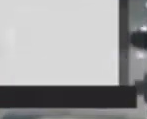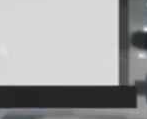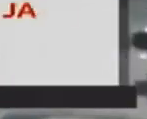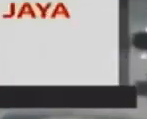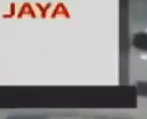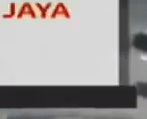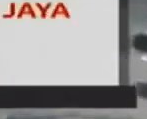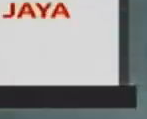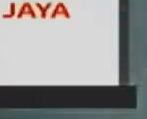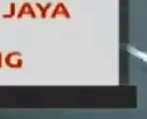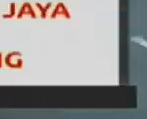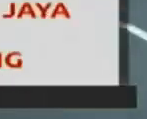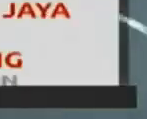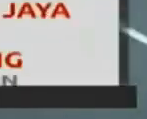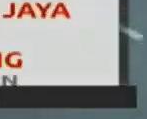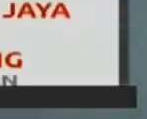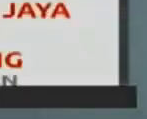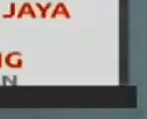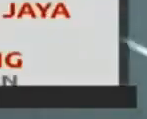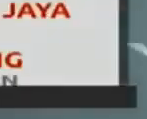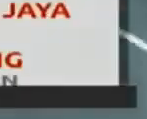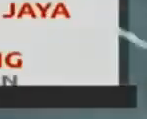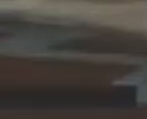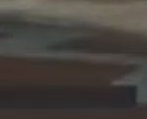sementara Seremban Jaya menggantikan Senawang.